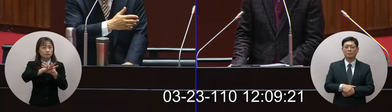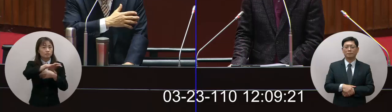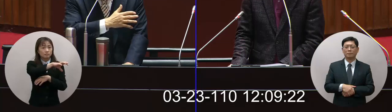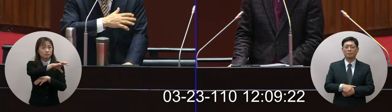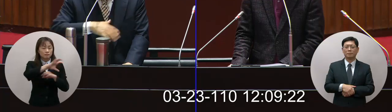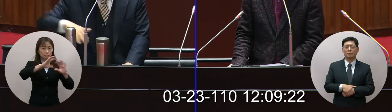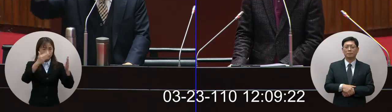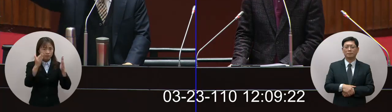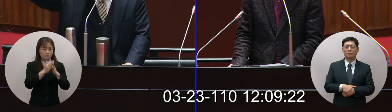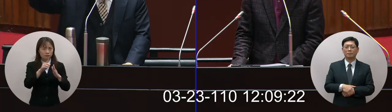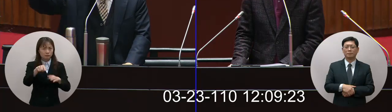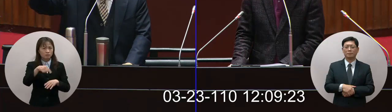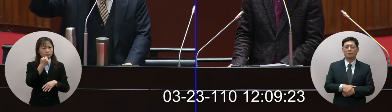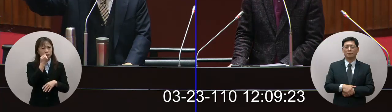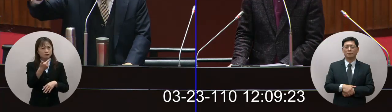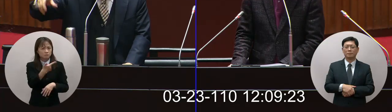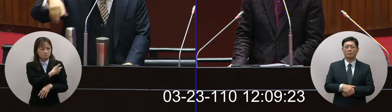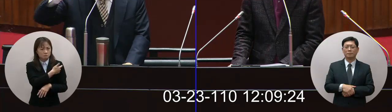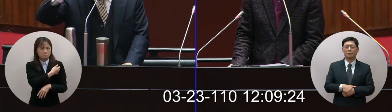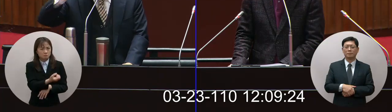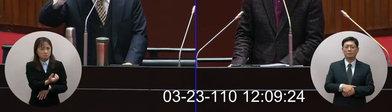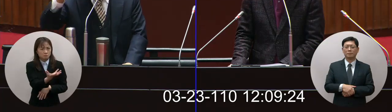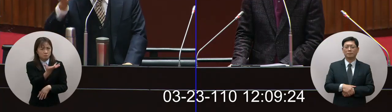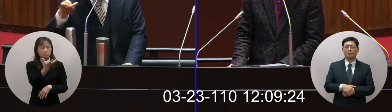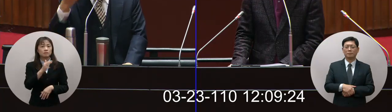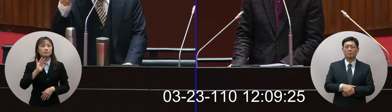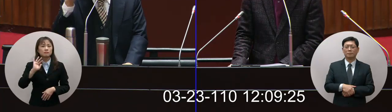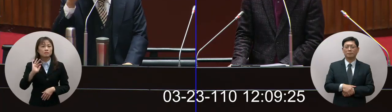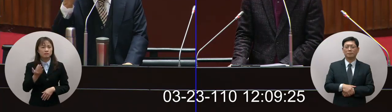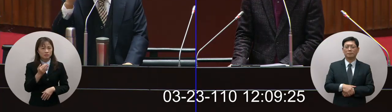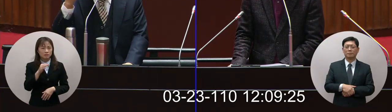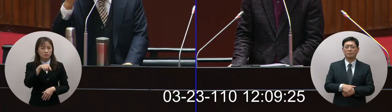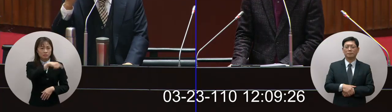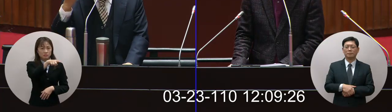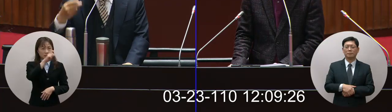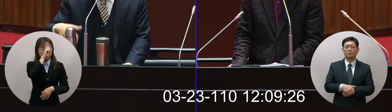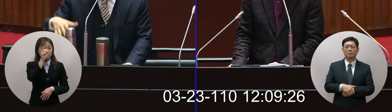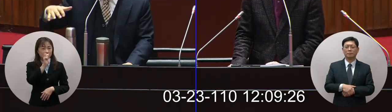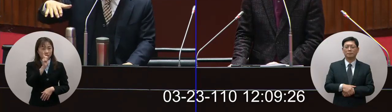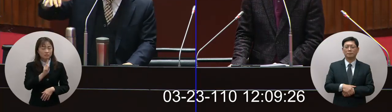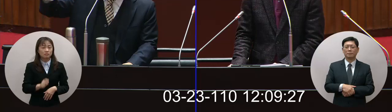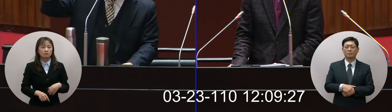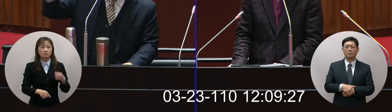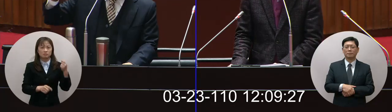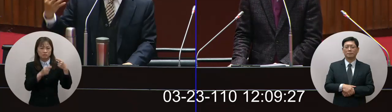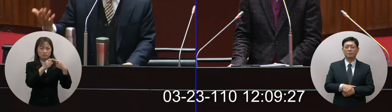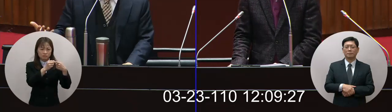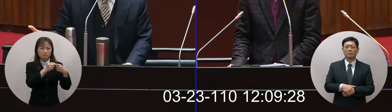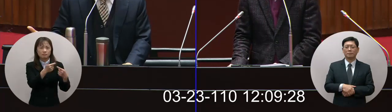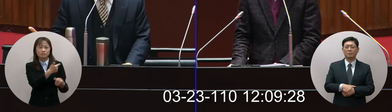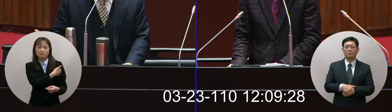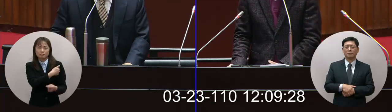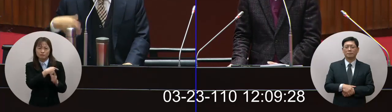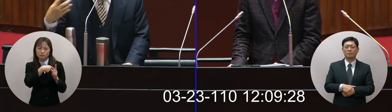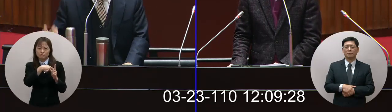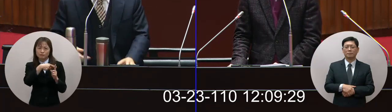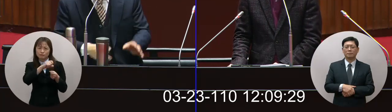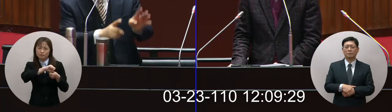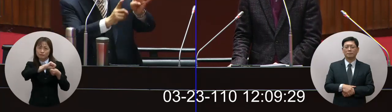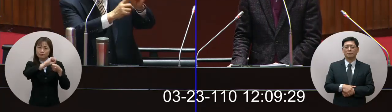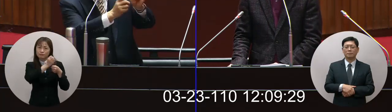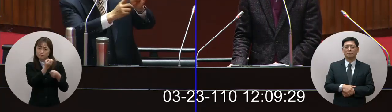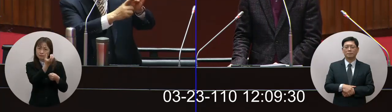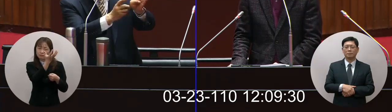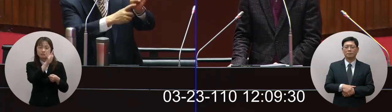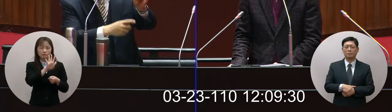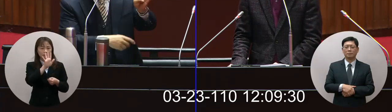疫苗打得很多，但他们只祈求两点，说啊，我们已经打到一个程度了，我们现在